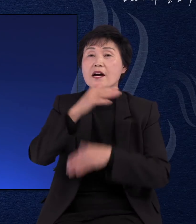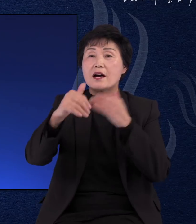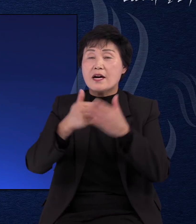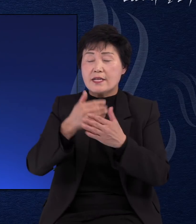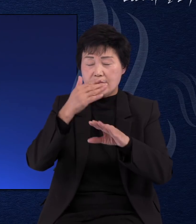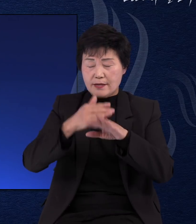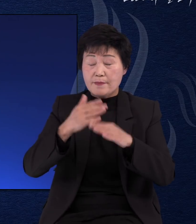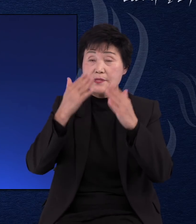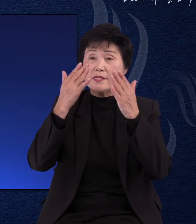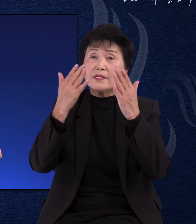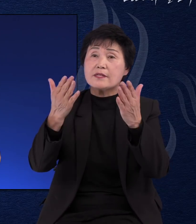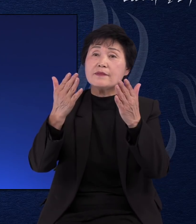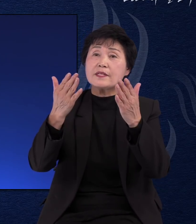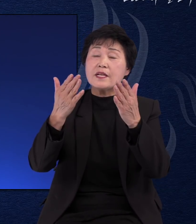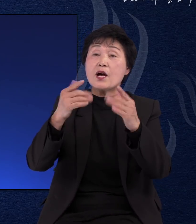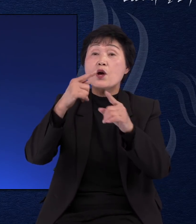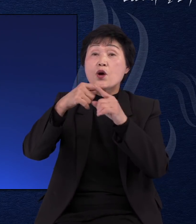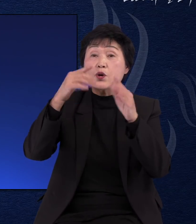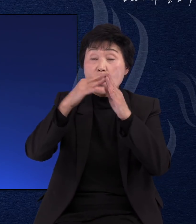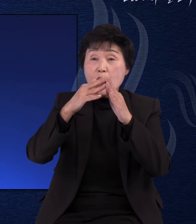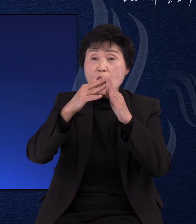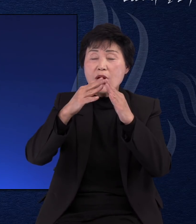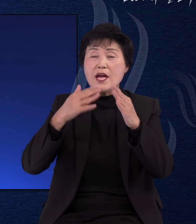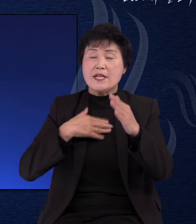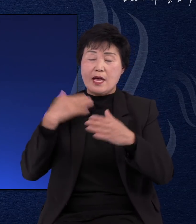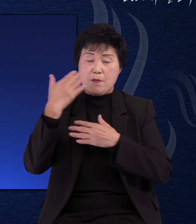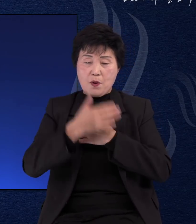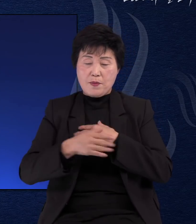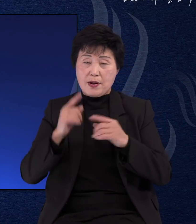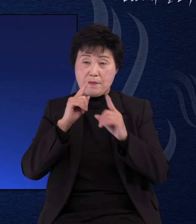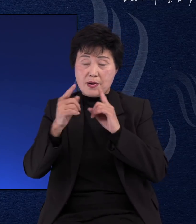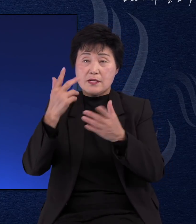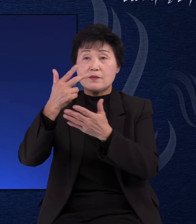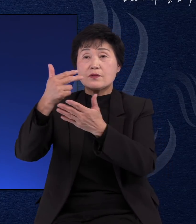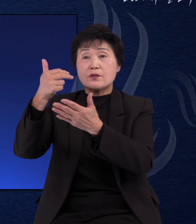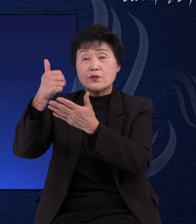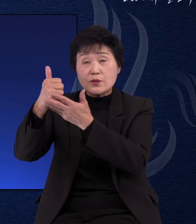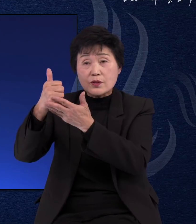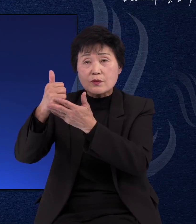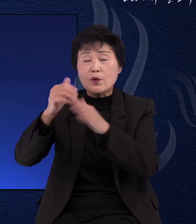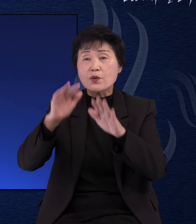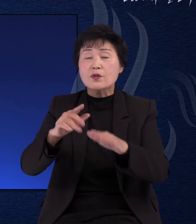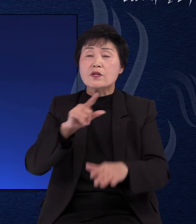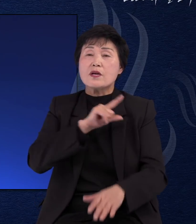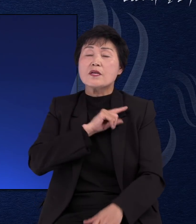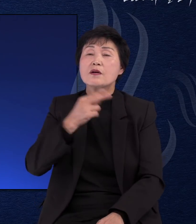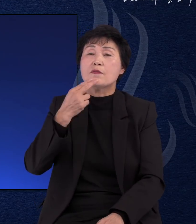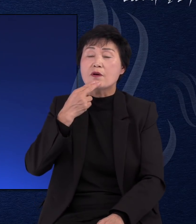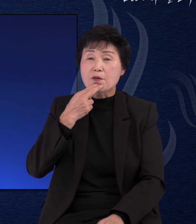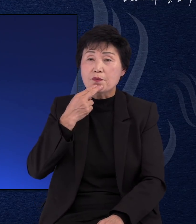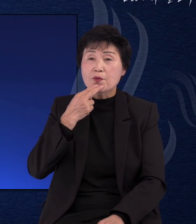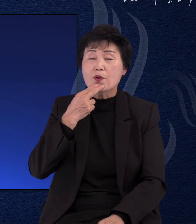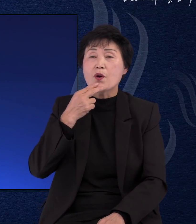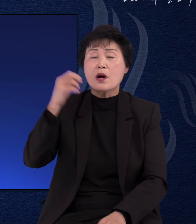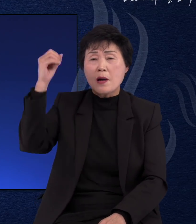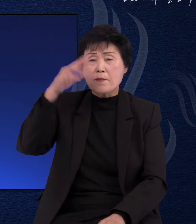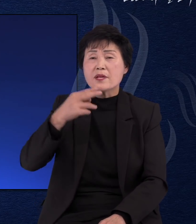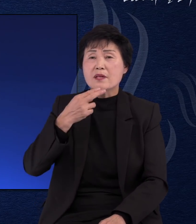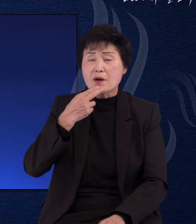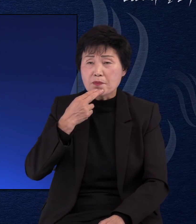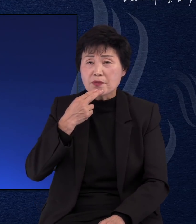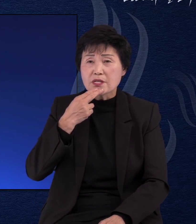감사합니다. 교회는 내 몸이라고 말씀하신 주님, 오늘도 이름 없는 곳에 빚도 없이 주님 주신